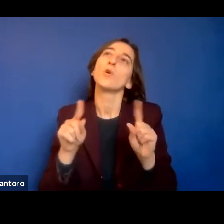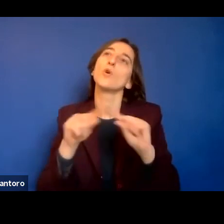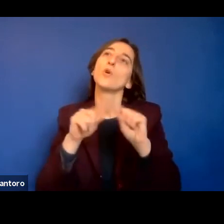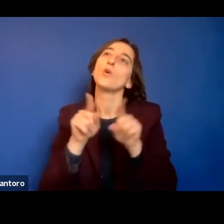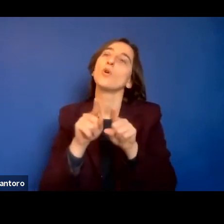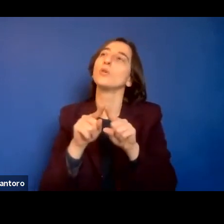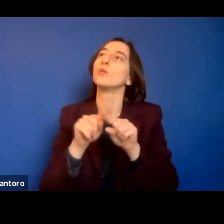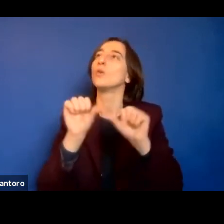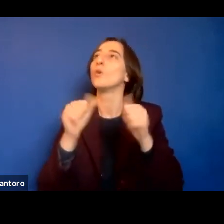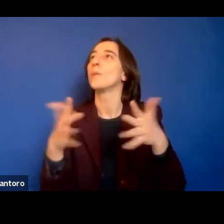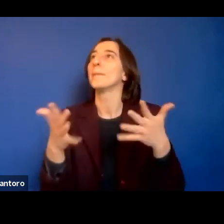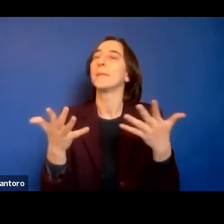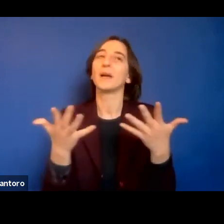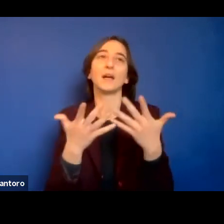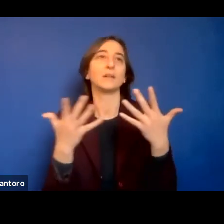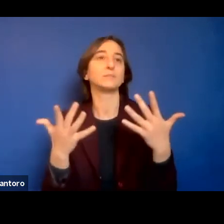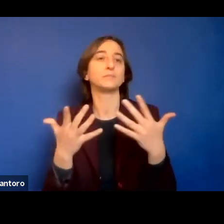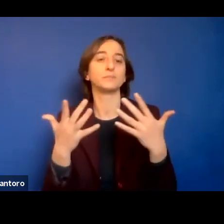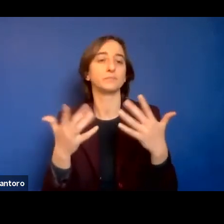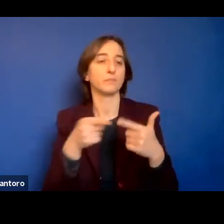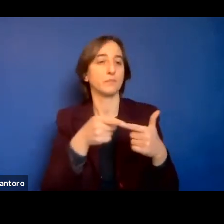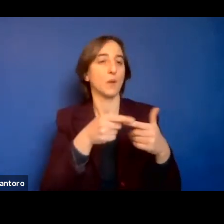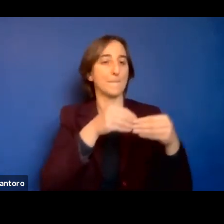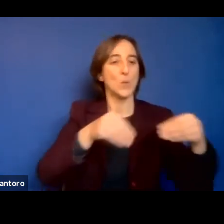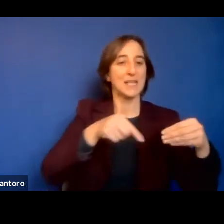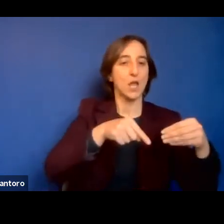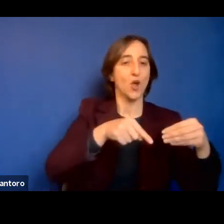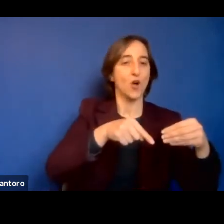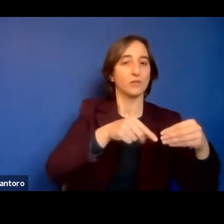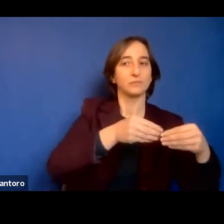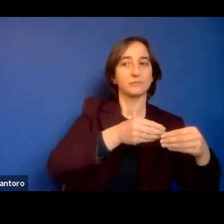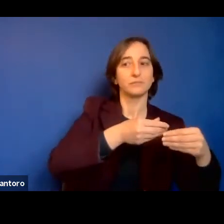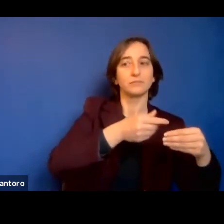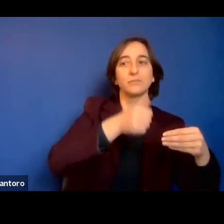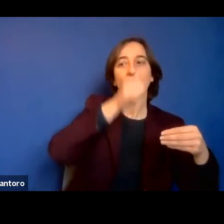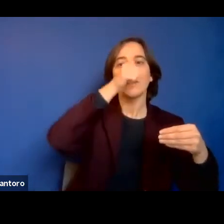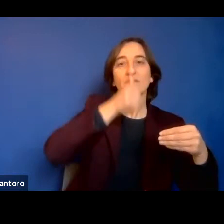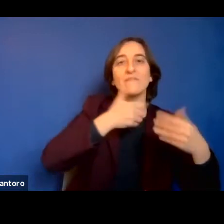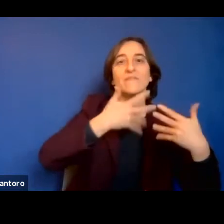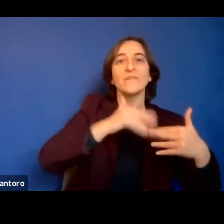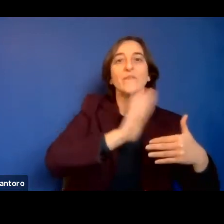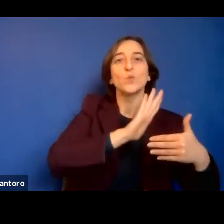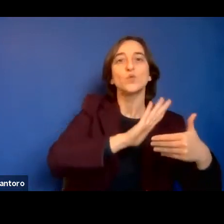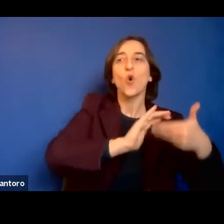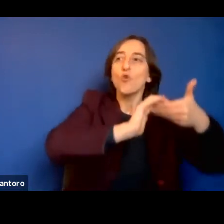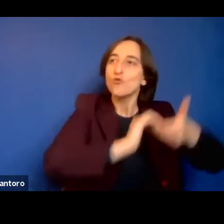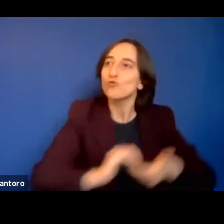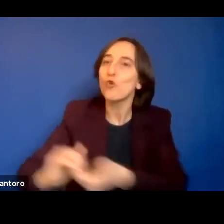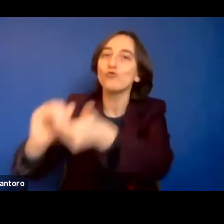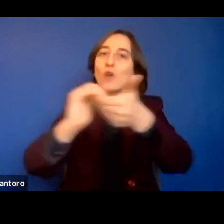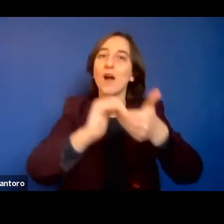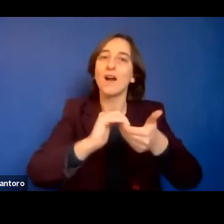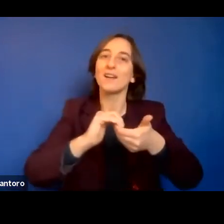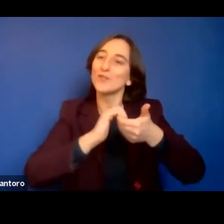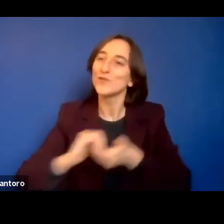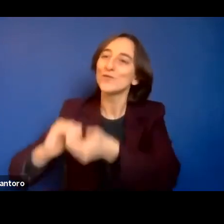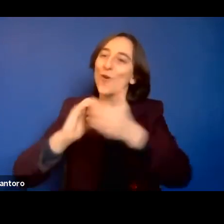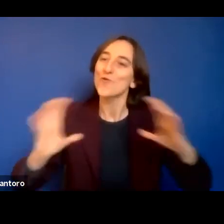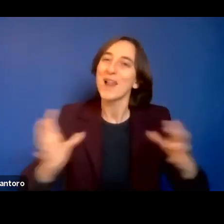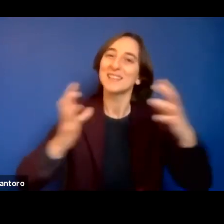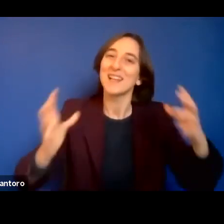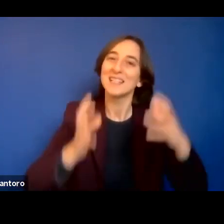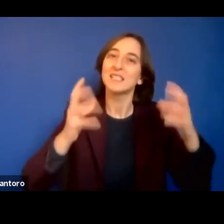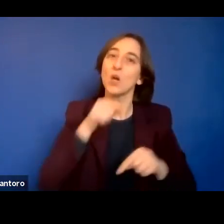museo e per il potenziamento della sua funzione sociale. Quindi noi siamo consapevoli che il museo non può